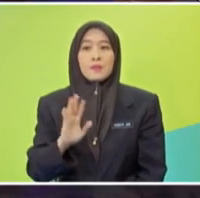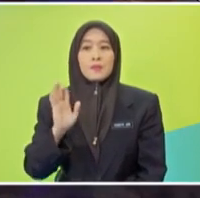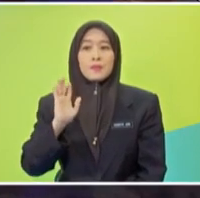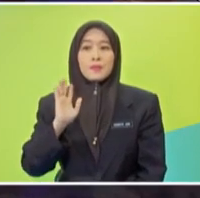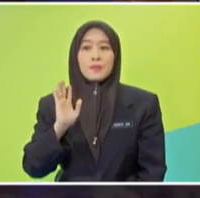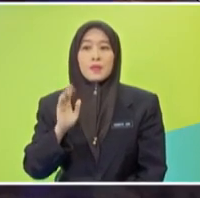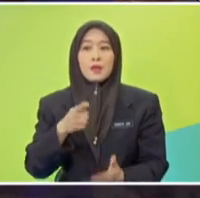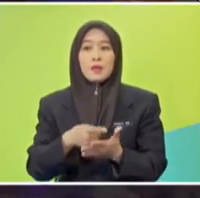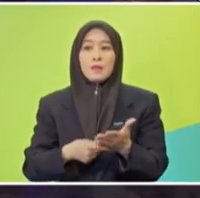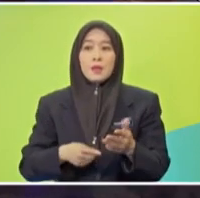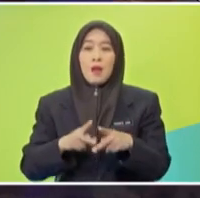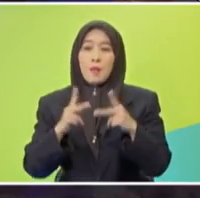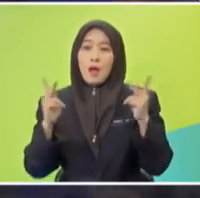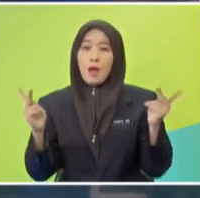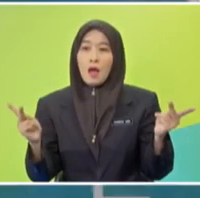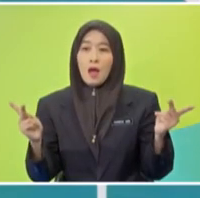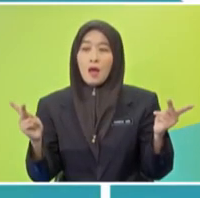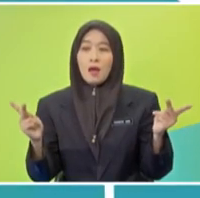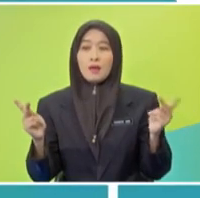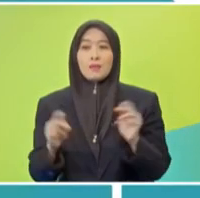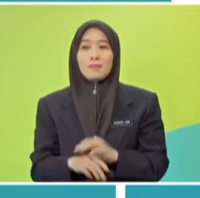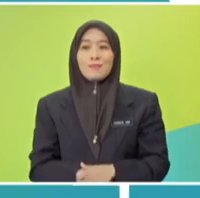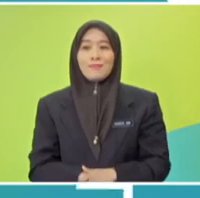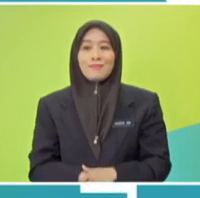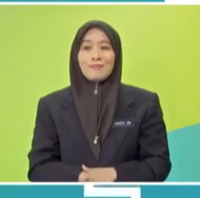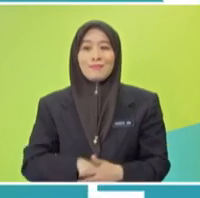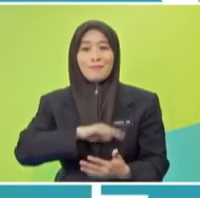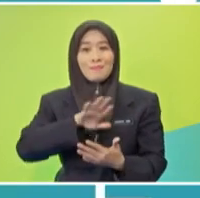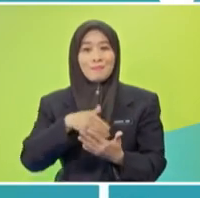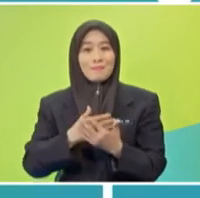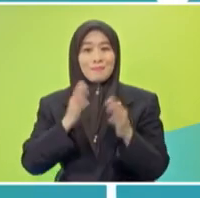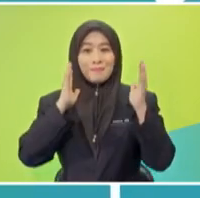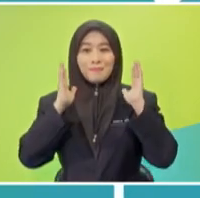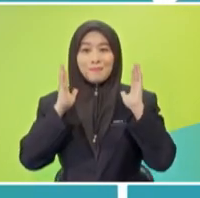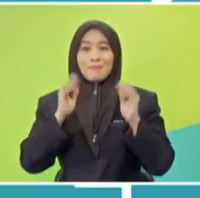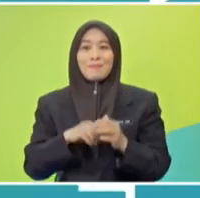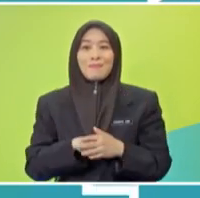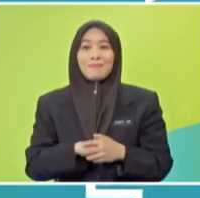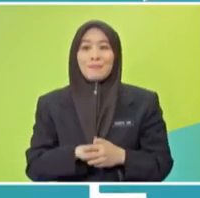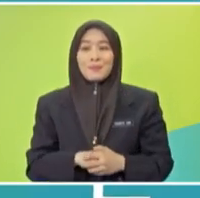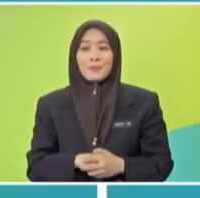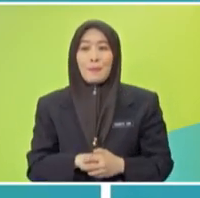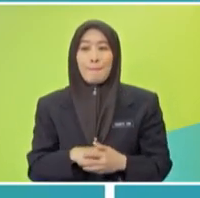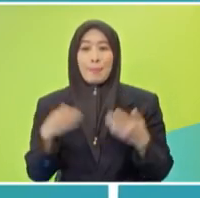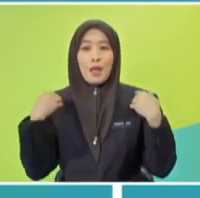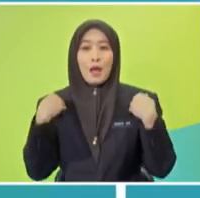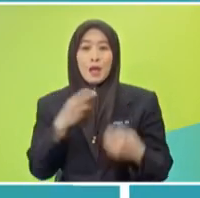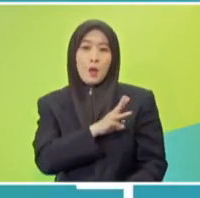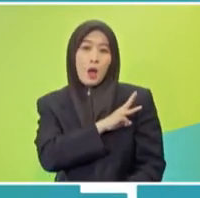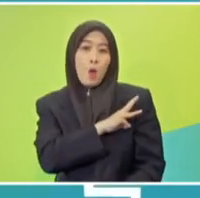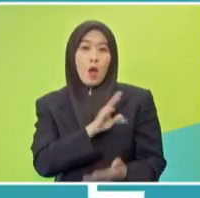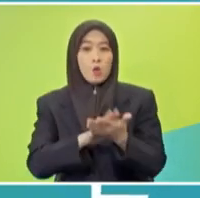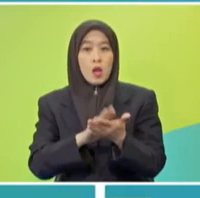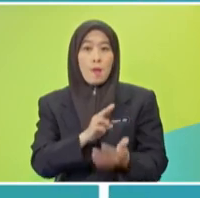apa kabar Hai semua Oke Cikgu ada pengawas sekolah pengawas